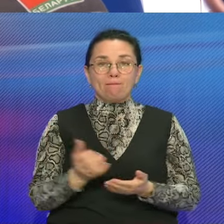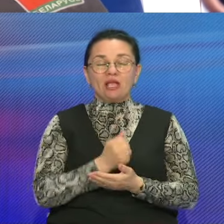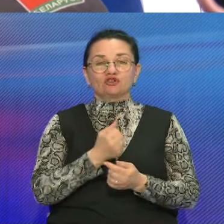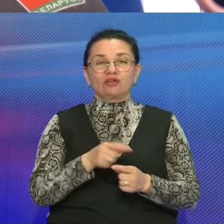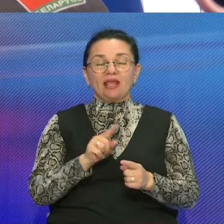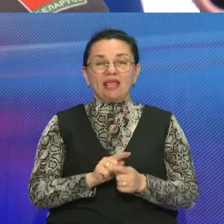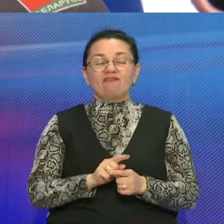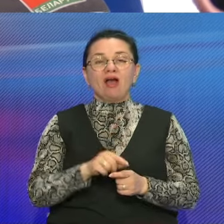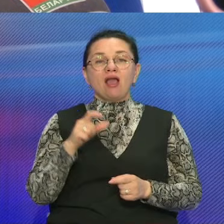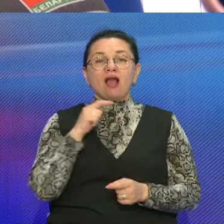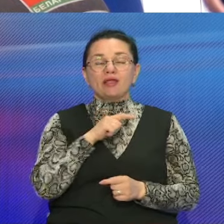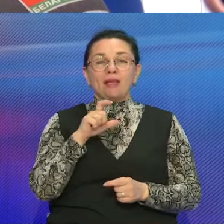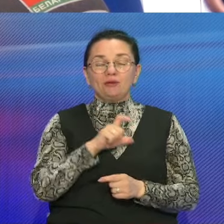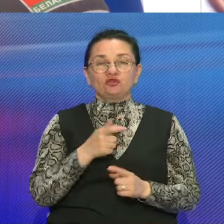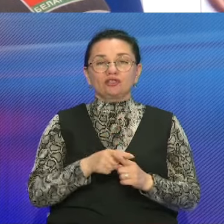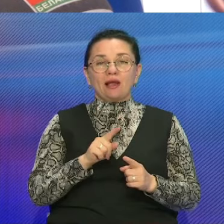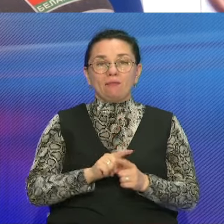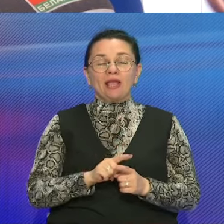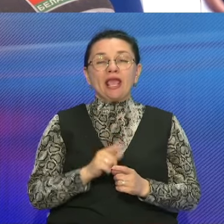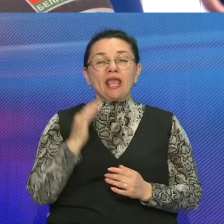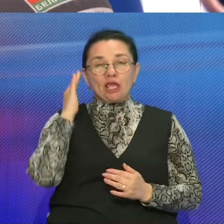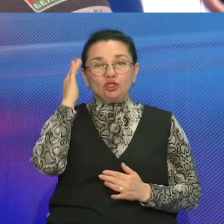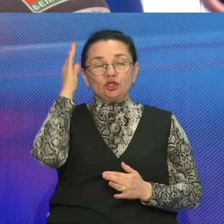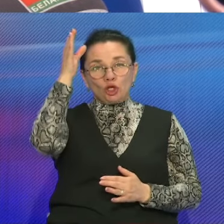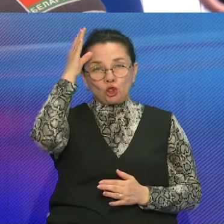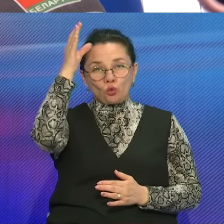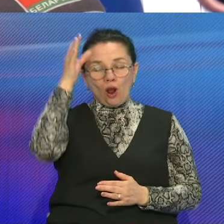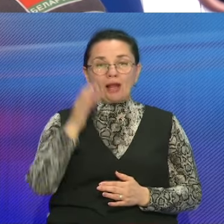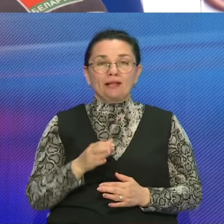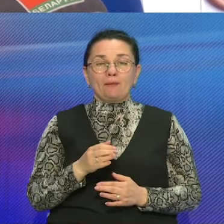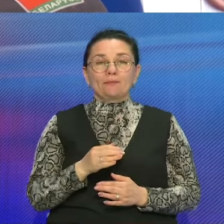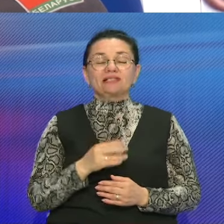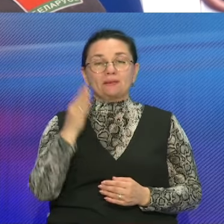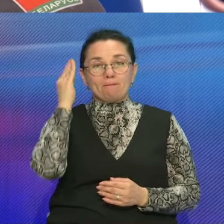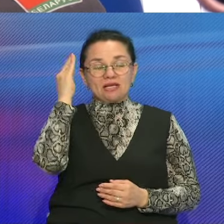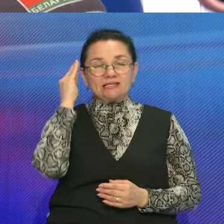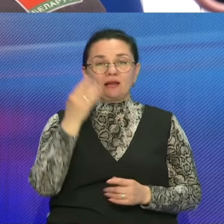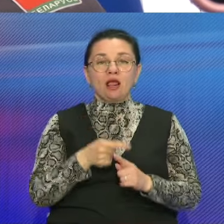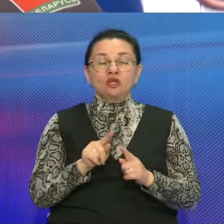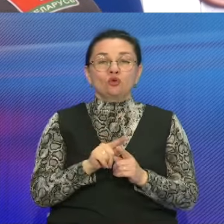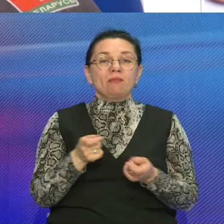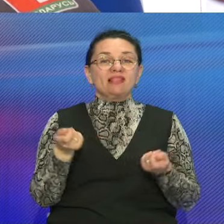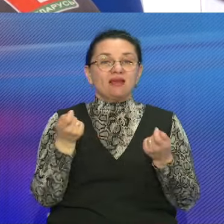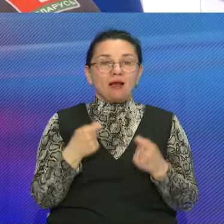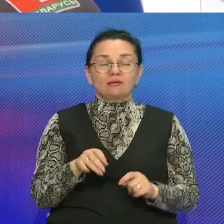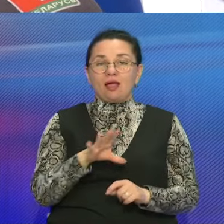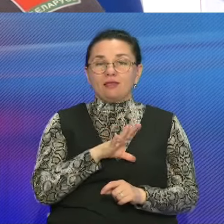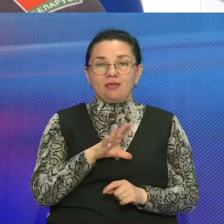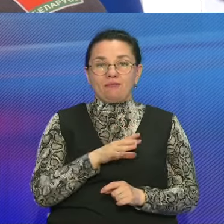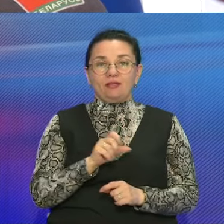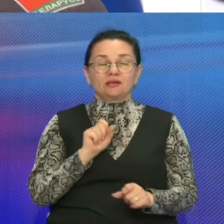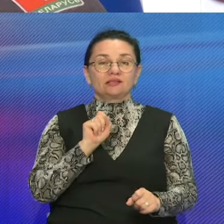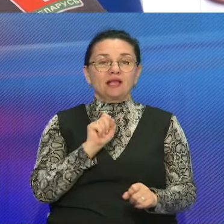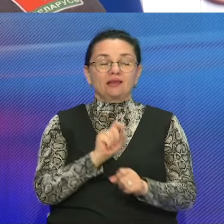в научном, и в интеллектуальном смысле. Потому что никогда не было нашей задачей какая-то